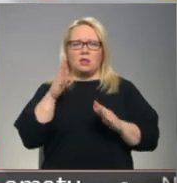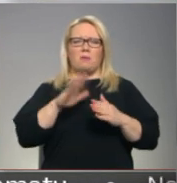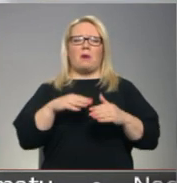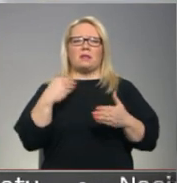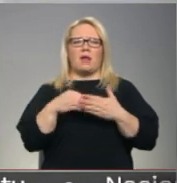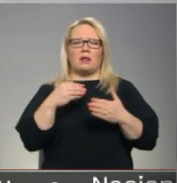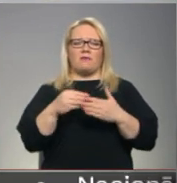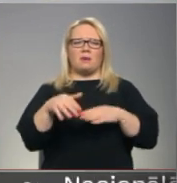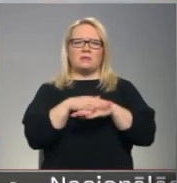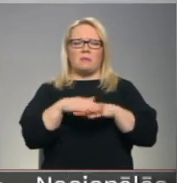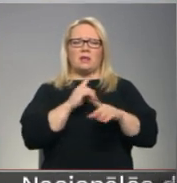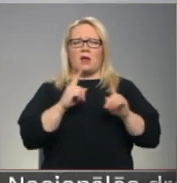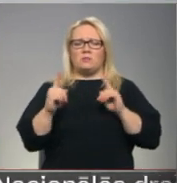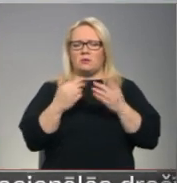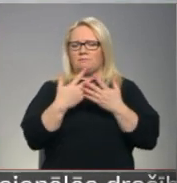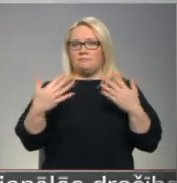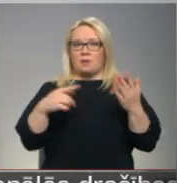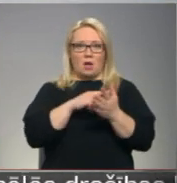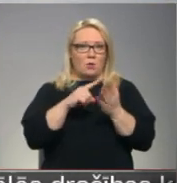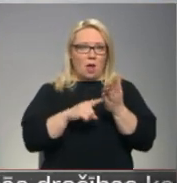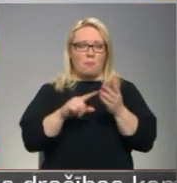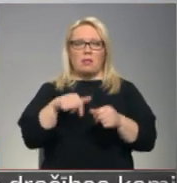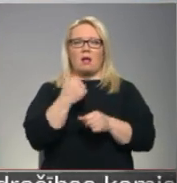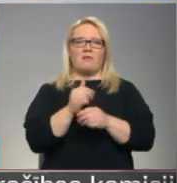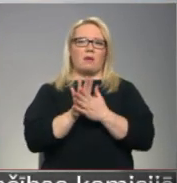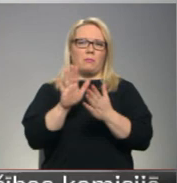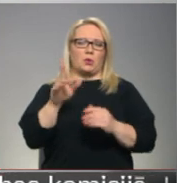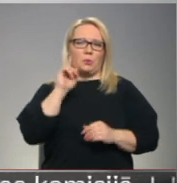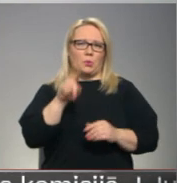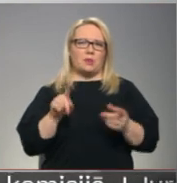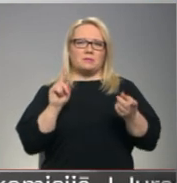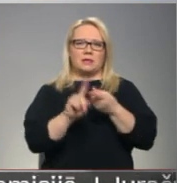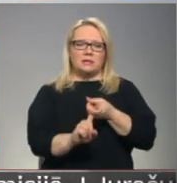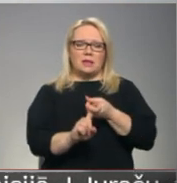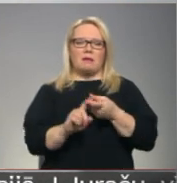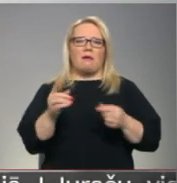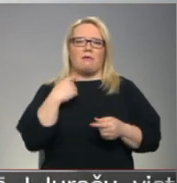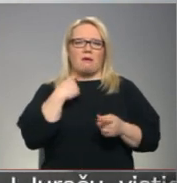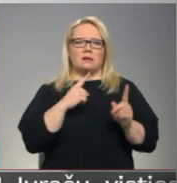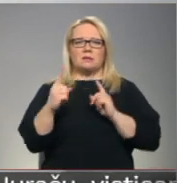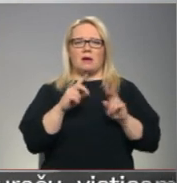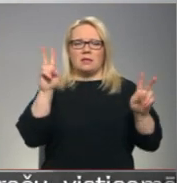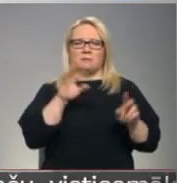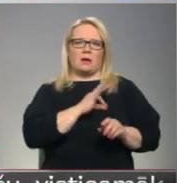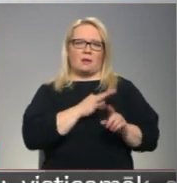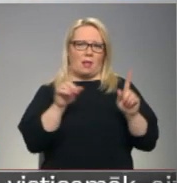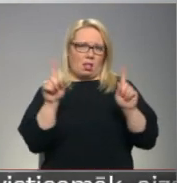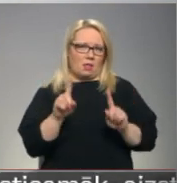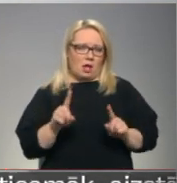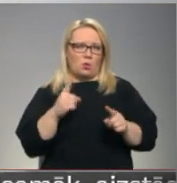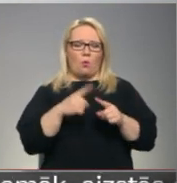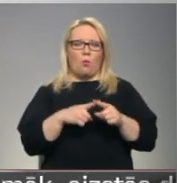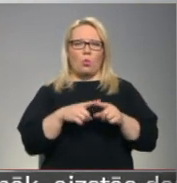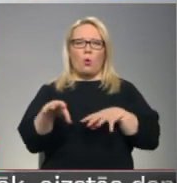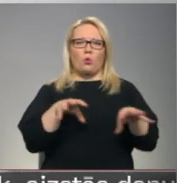sabiedriskajā transportā un tādiem jautājumiem. Bet galvenie pārmetumi, protams, ir saistīti ar Rīgas satiksmes kriminālu lietu un